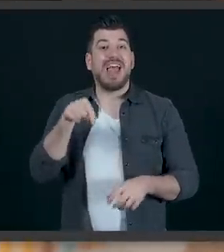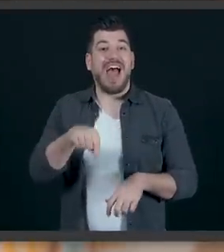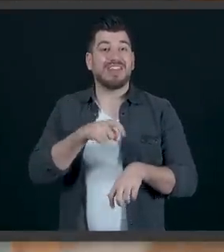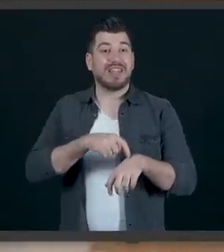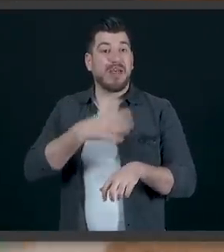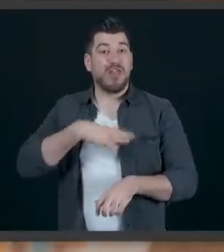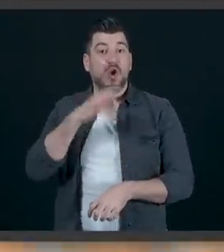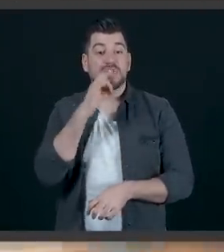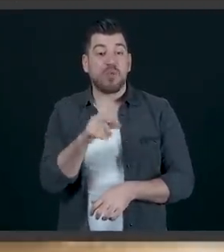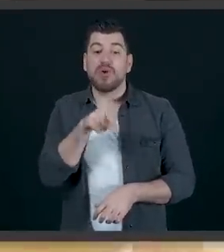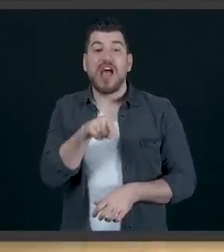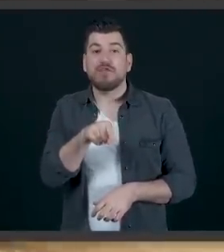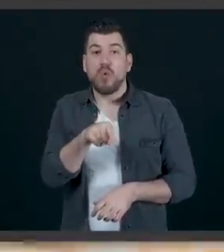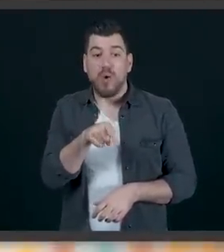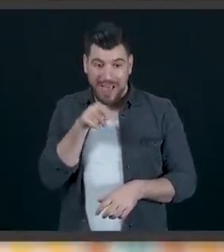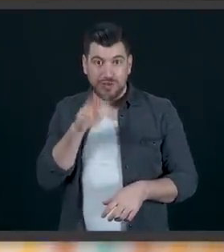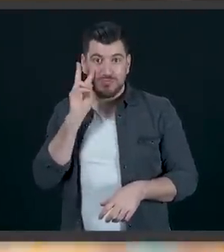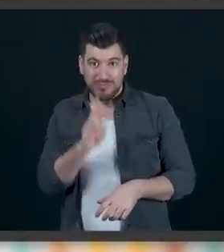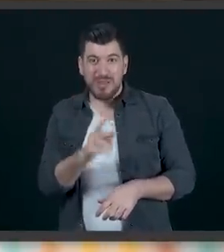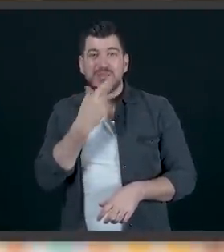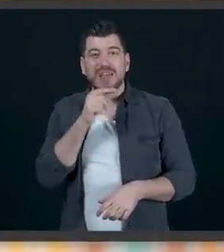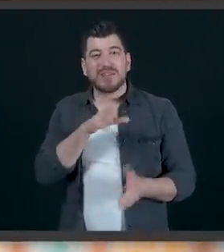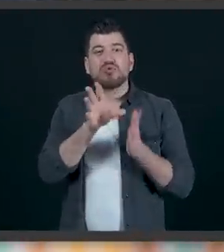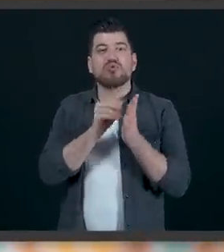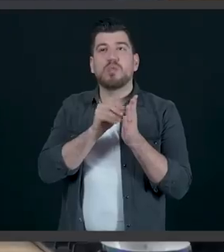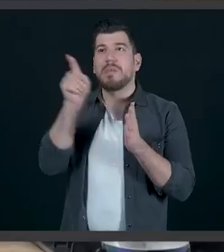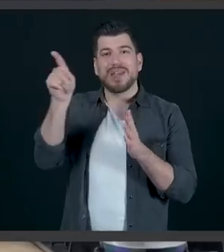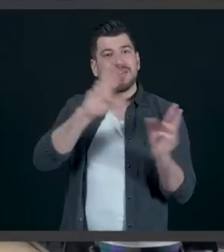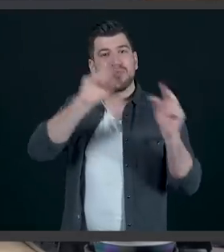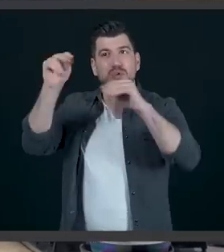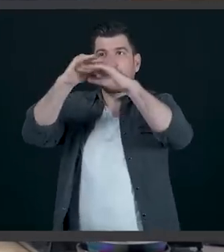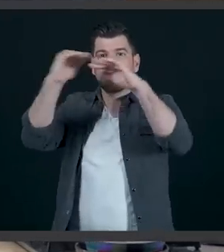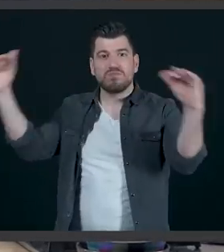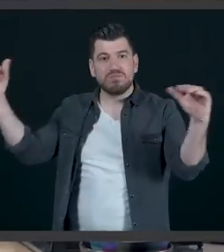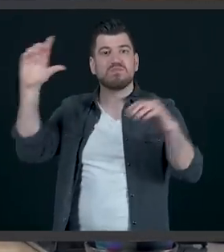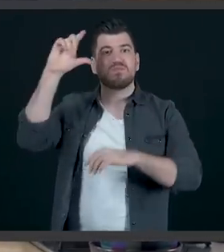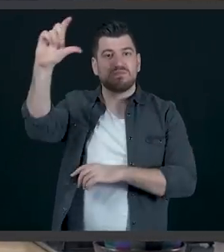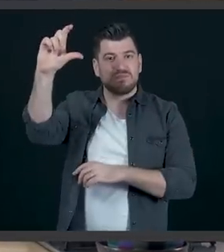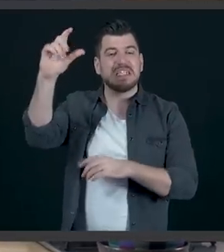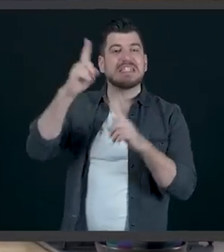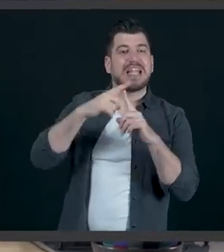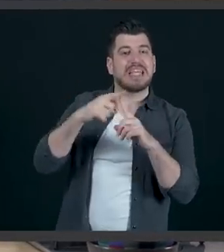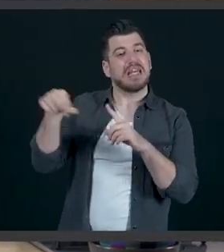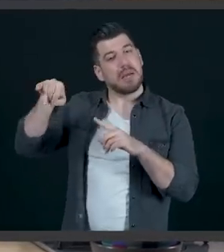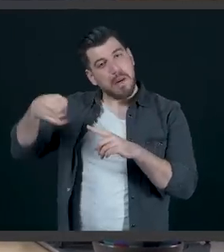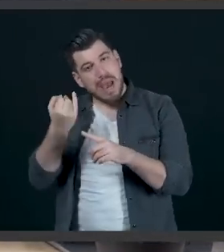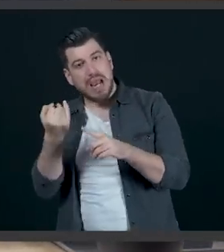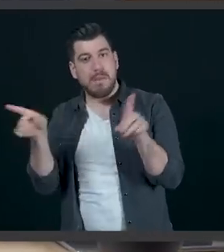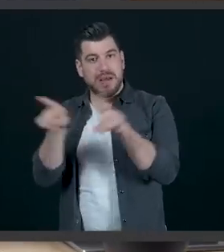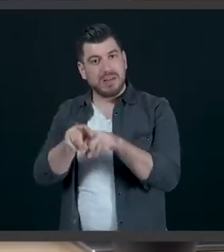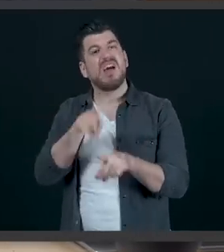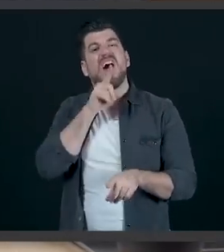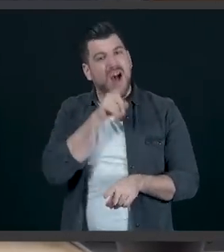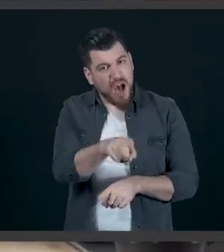σε αυτό το σημείο να σας πω ότι αυτή είναι η συνταγή για το ταχίνι με μέλι που παίρνετε στο σούπερ μάρκετ. Όταν παίρνετε στο σούπερ μάρκετ ταχίνι με μέλι, αυτό που βλέπετε, είναι